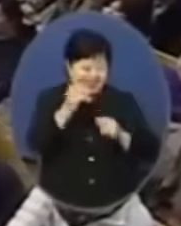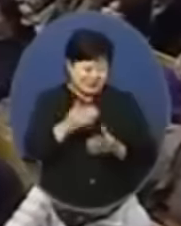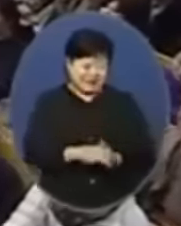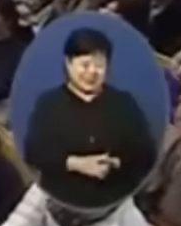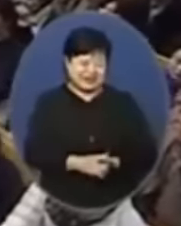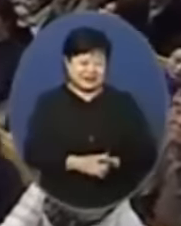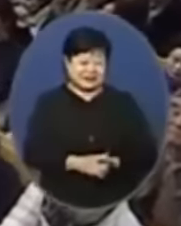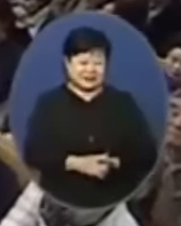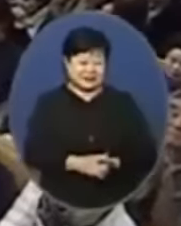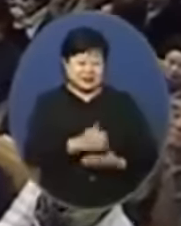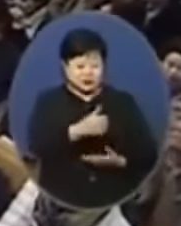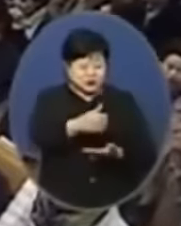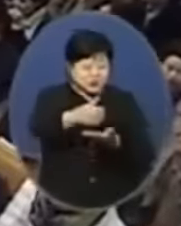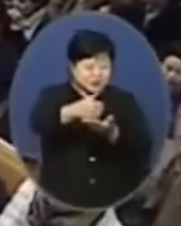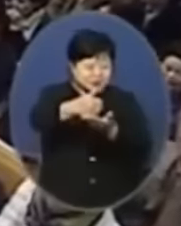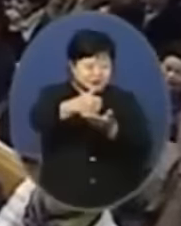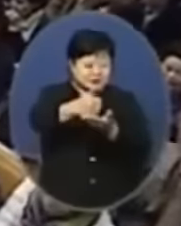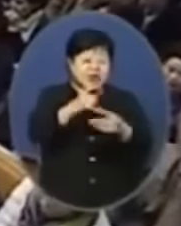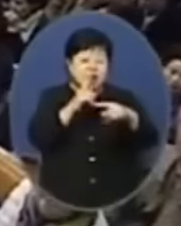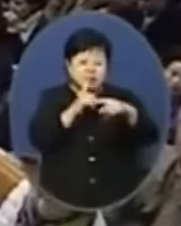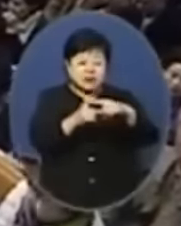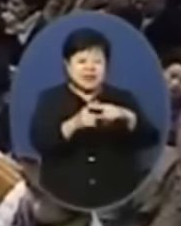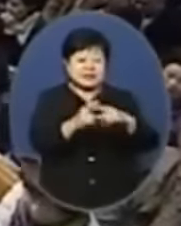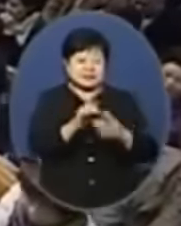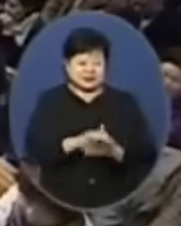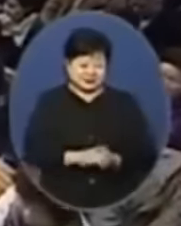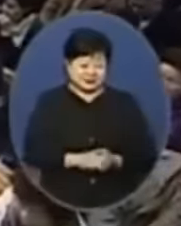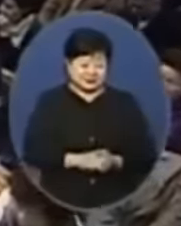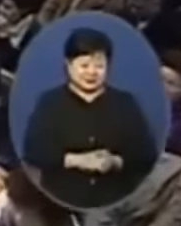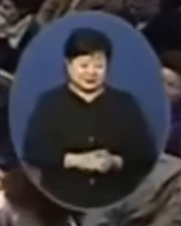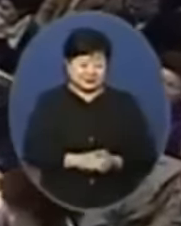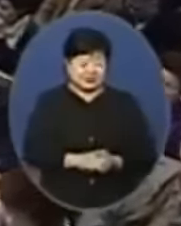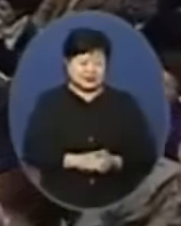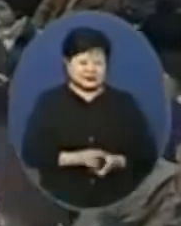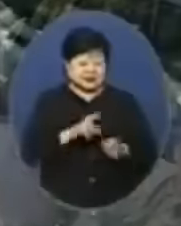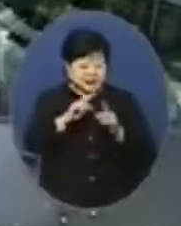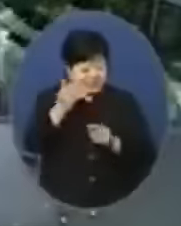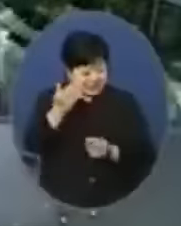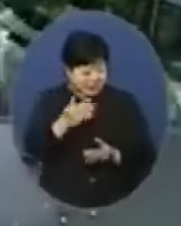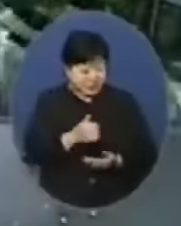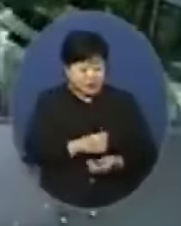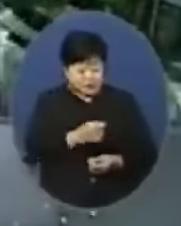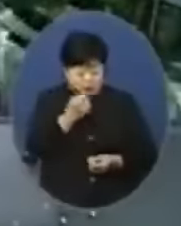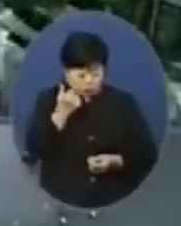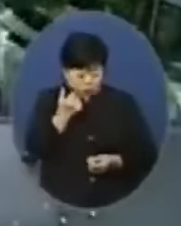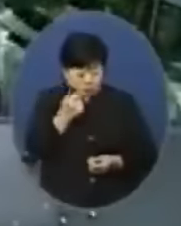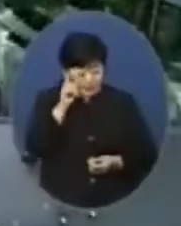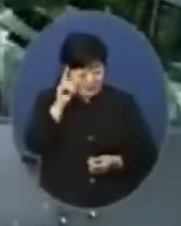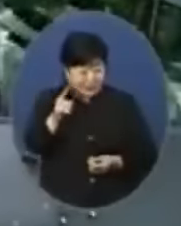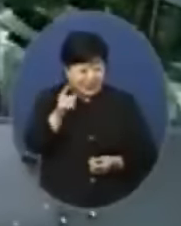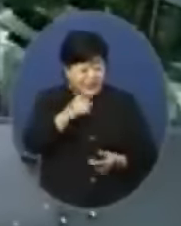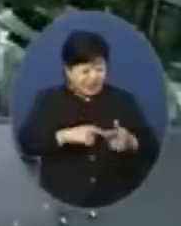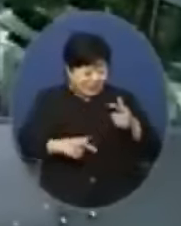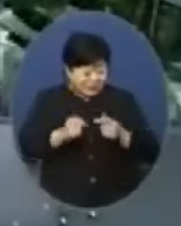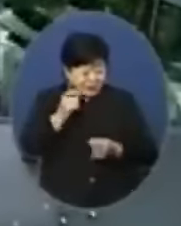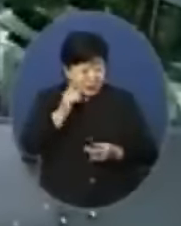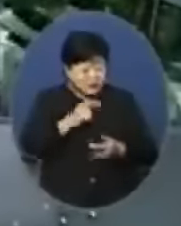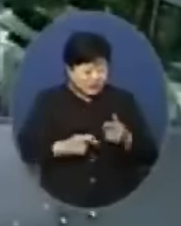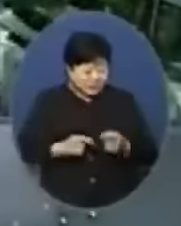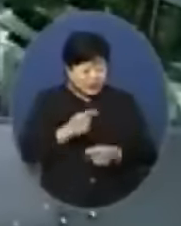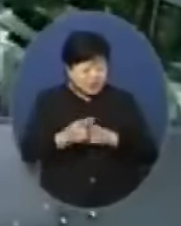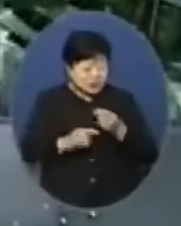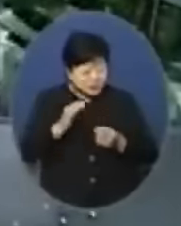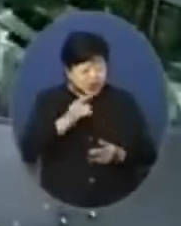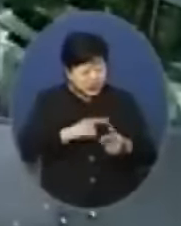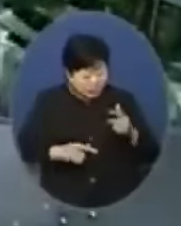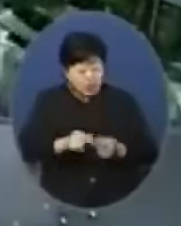것입니다. 주님은 플러스, 여러분의 생활에 플러스를 해서 조금이라도 내일은 오늘보다, 다음 달은 금번월보다,